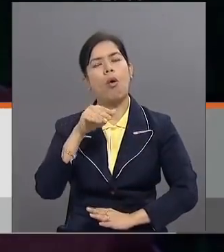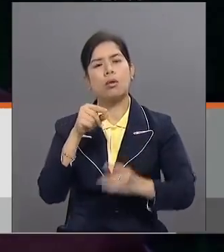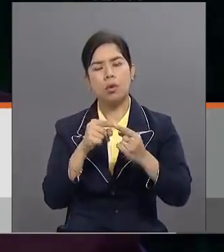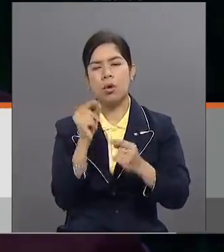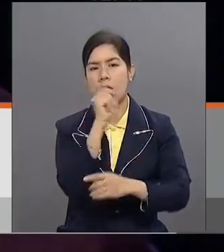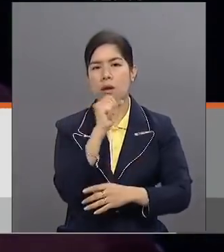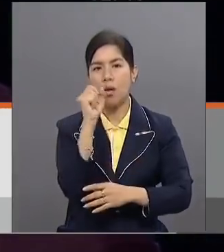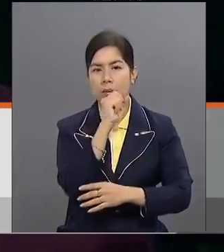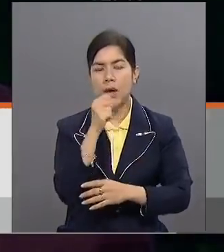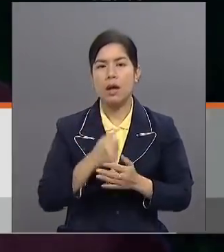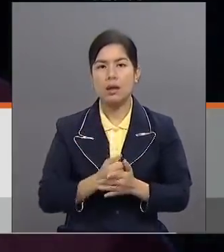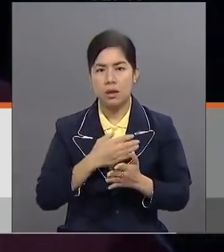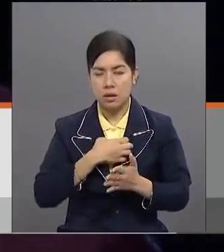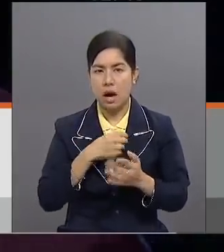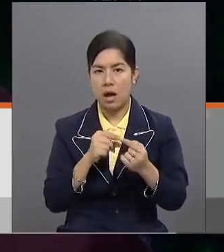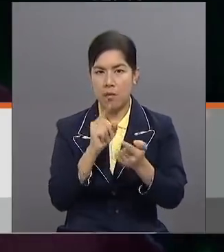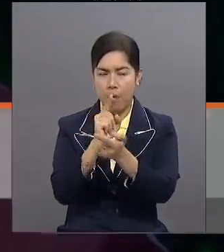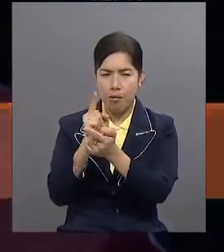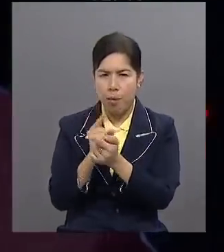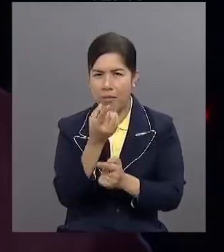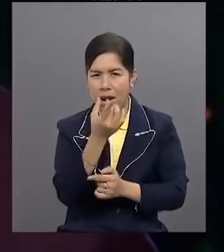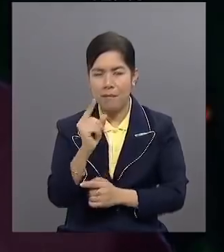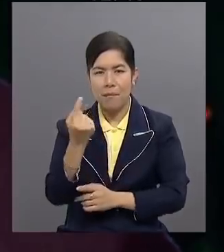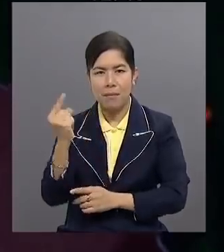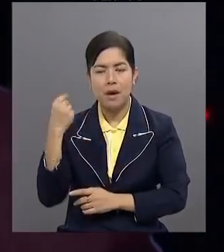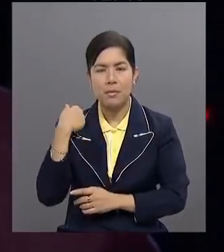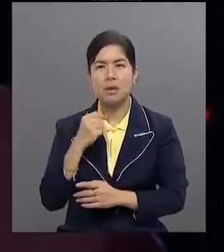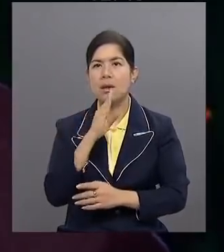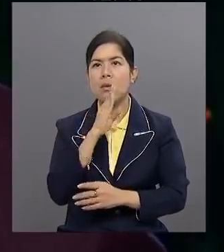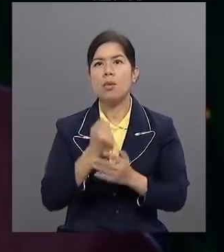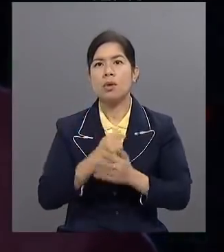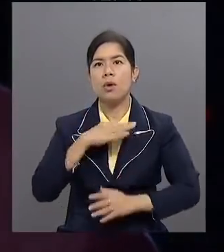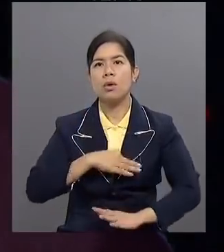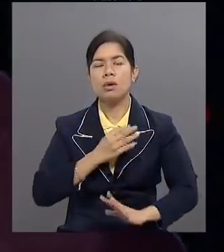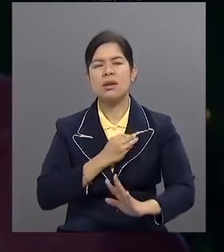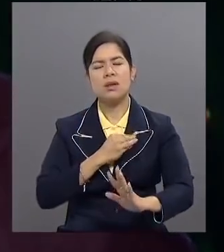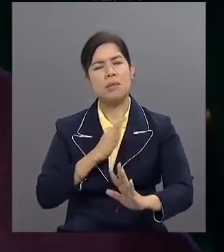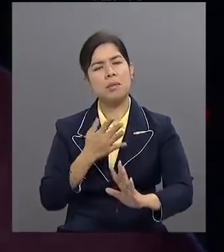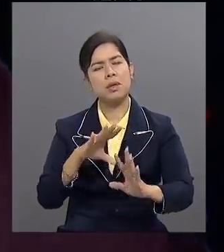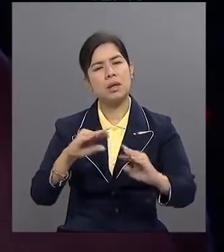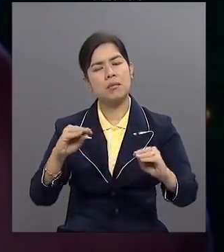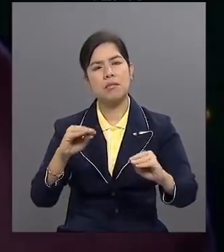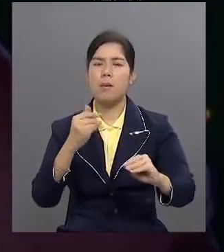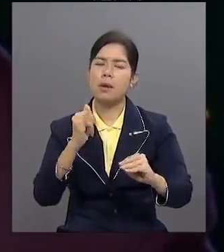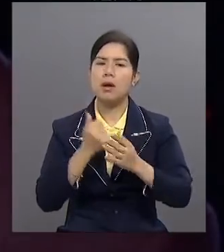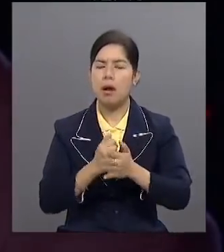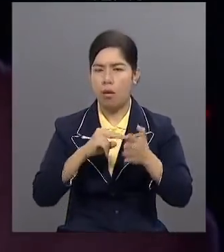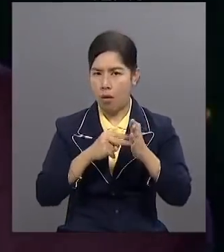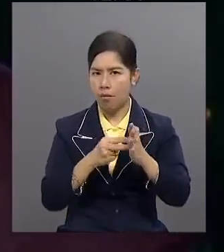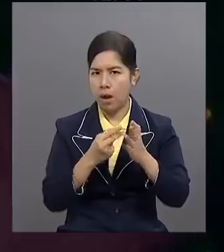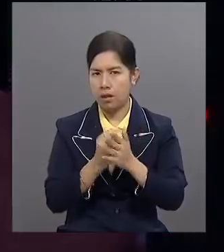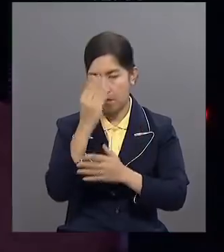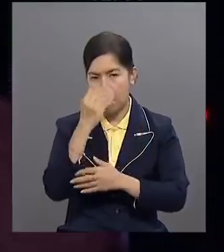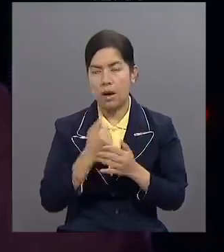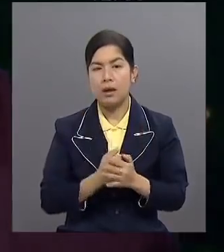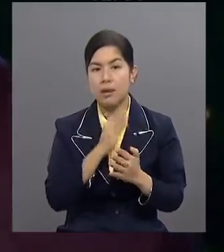เราแบบอยากเจอสิ่งใหม่ๆตลอดเวลาครับถ้าวันนึงเราไม่ตื่นเต้นกับร้องเพลงเนี่ยผมว่ามันอาจจะไม่ใช่แล้วนะสำหรับเราอะไรเงี้ยผมคิดว่าทุกเวทีไม่ว่าจะ